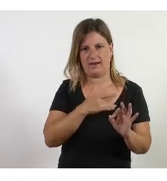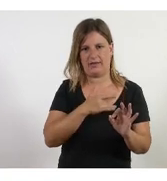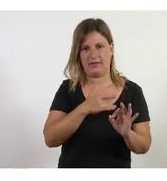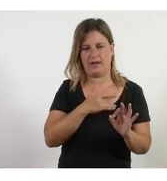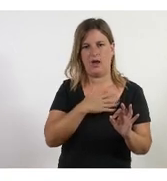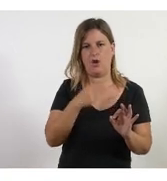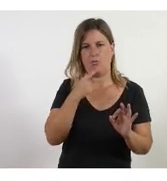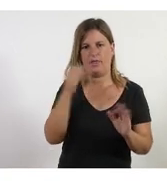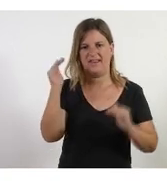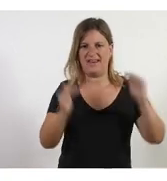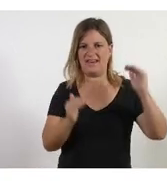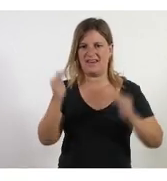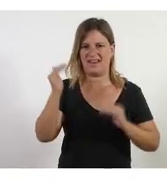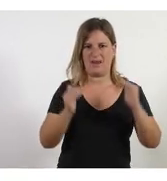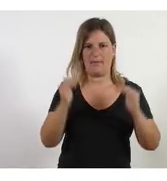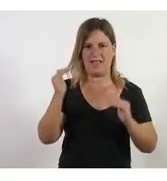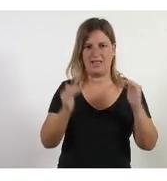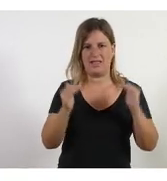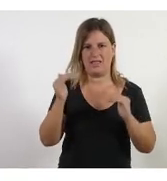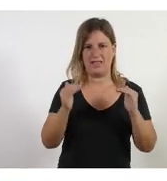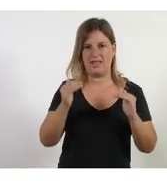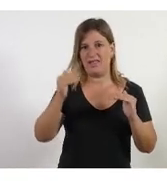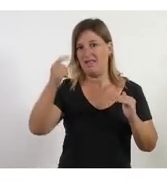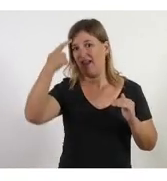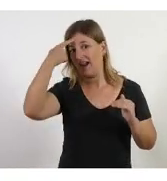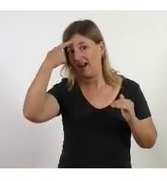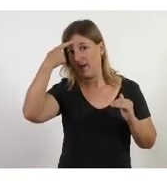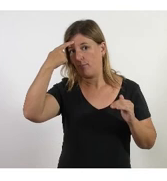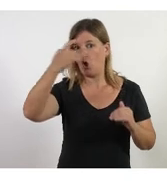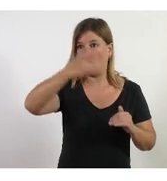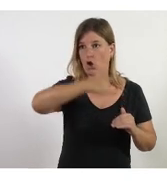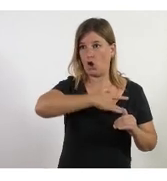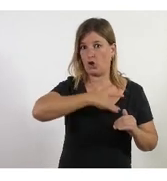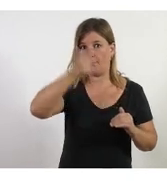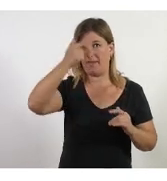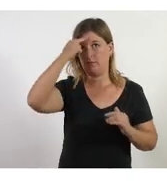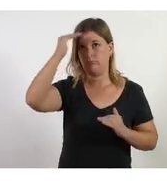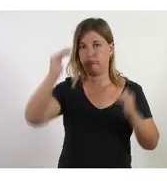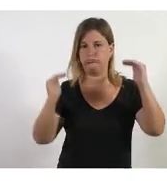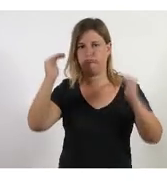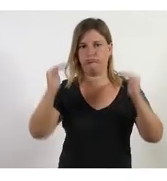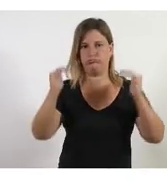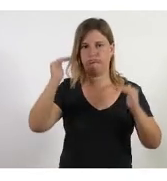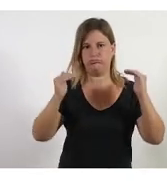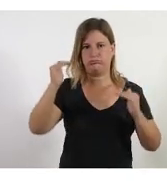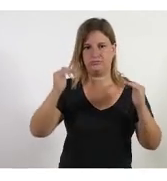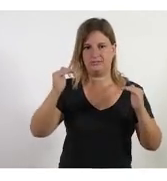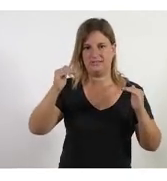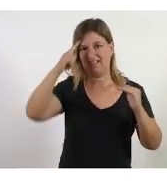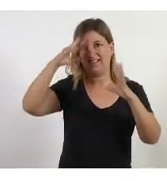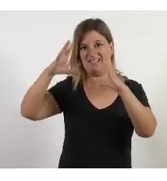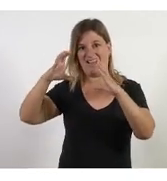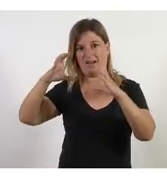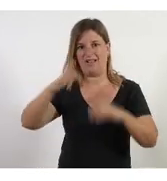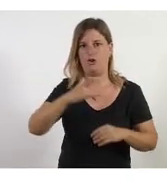anivellar la vibració del meu cap i la vibració del meu cor, la vibració del meu cervell i